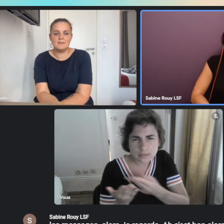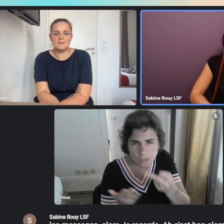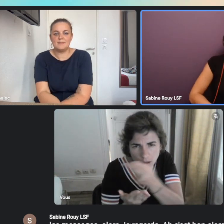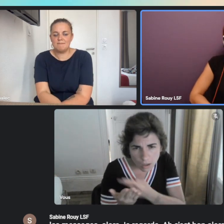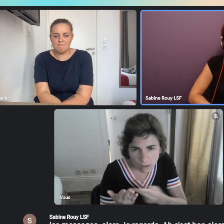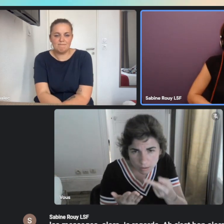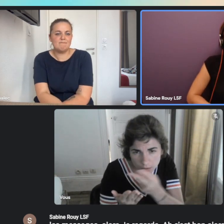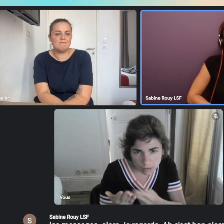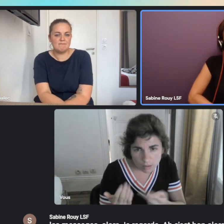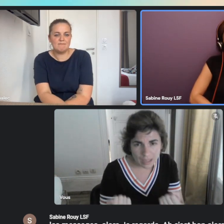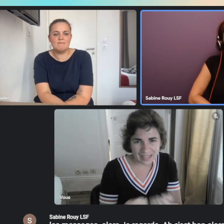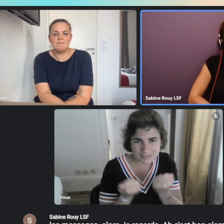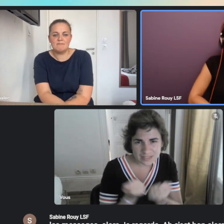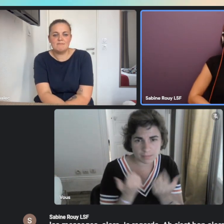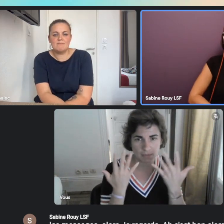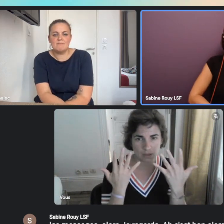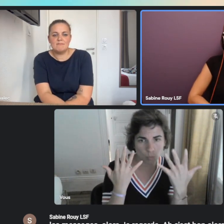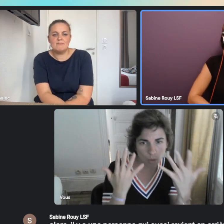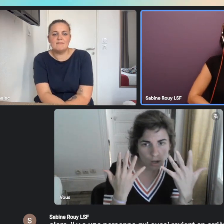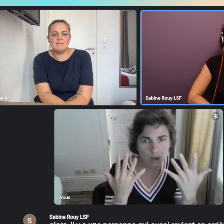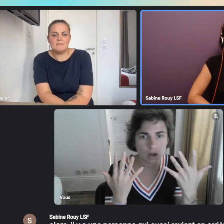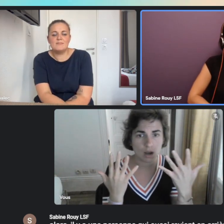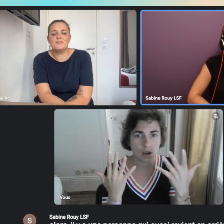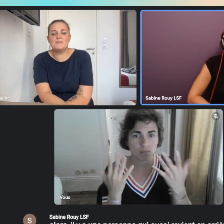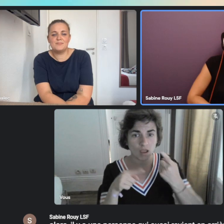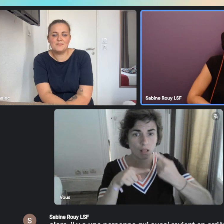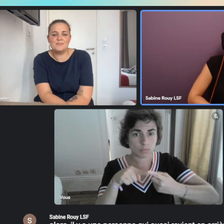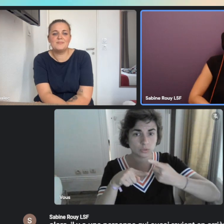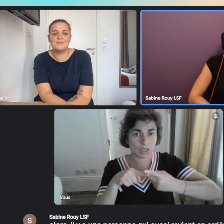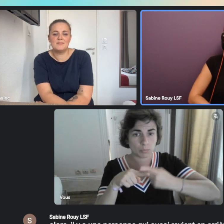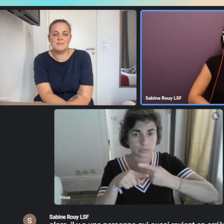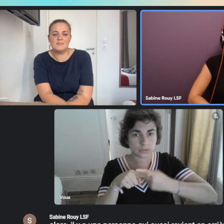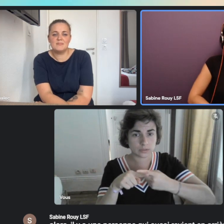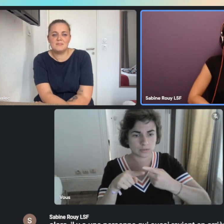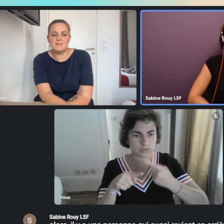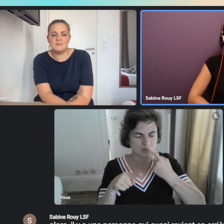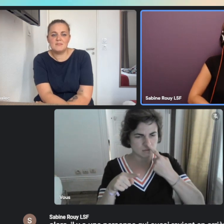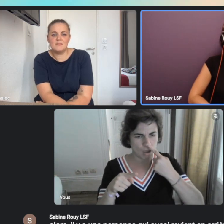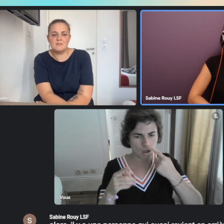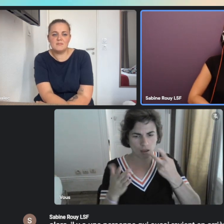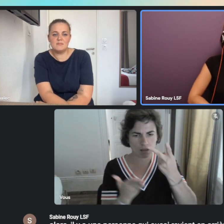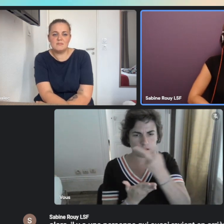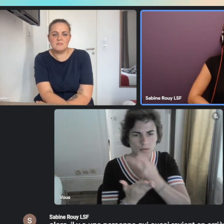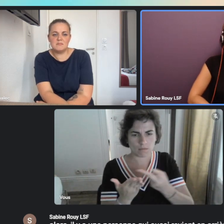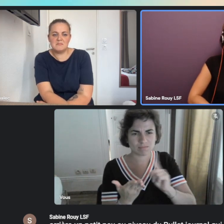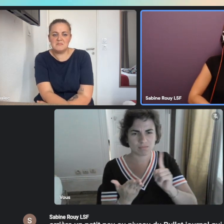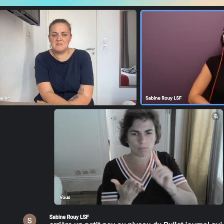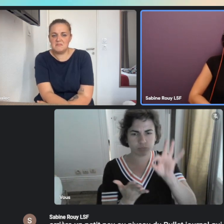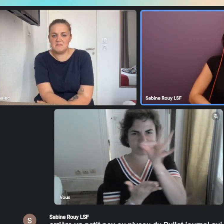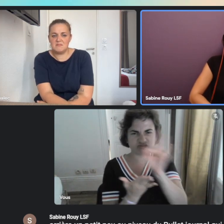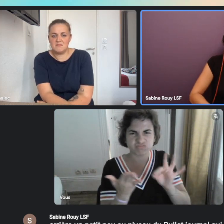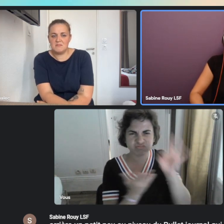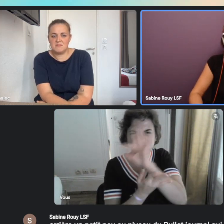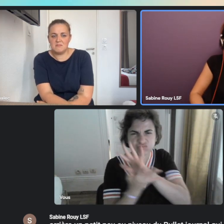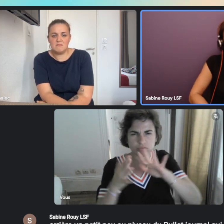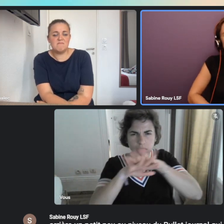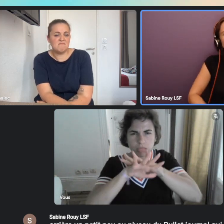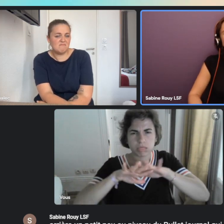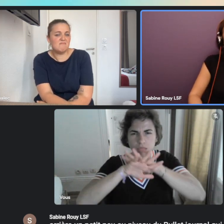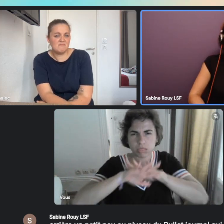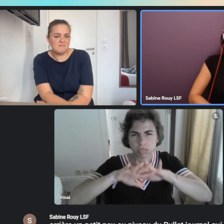parce que justement, elle aimait beaucoup dessiner, faire des activités manuelles, et puis petit à petit, elle s'est